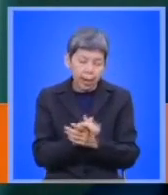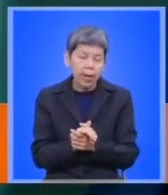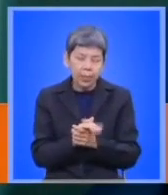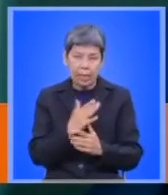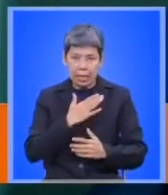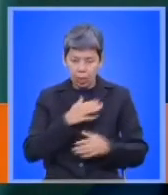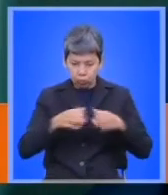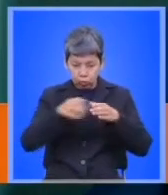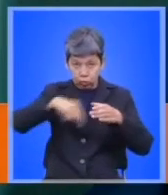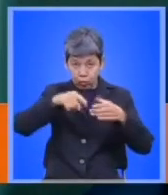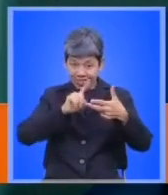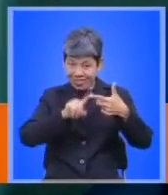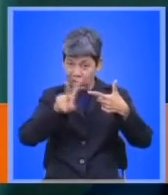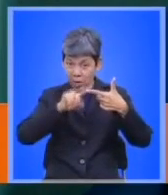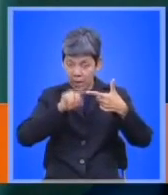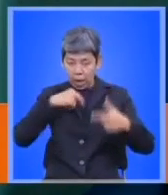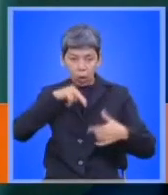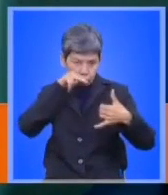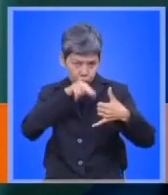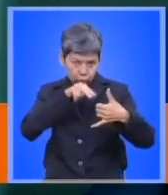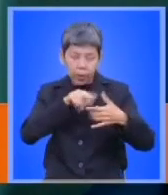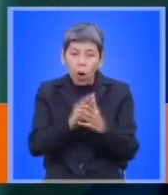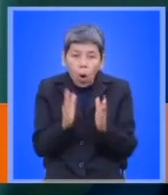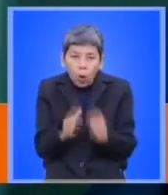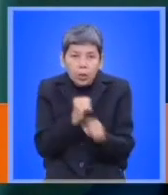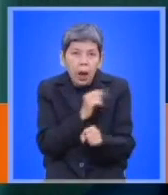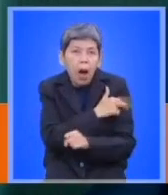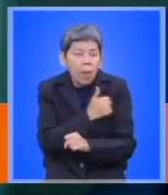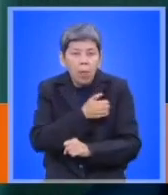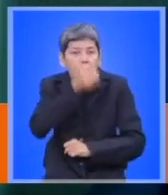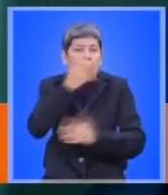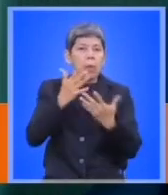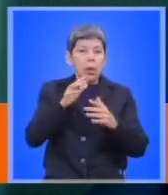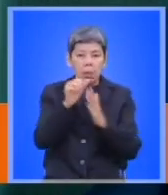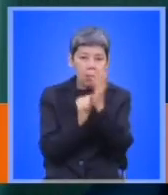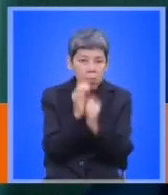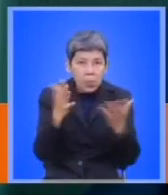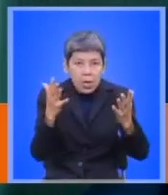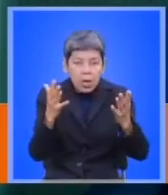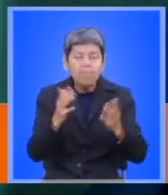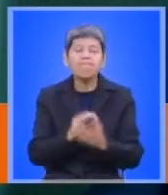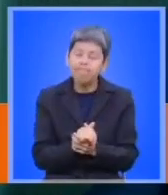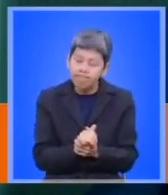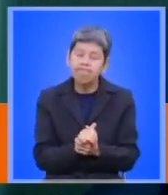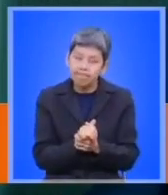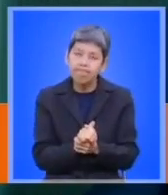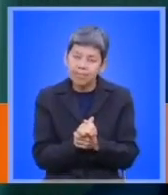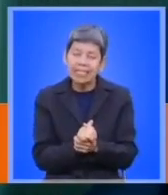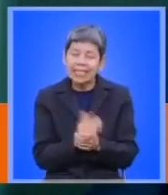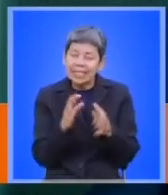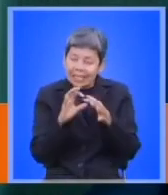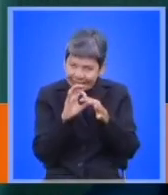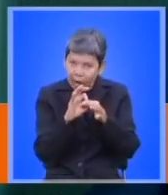ราก็บุคลากรทางการแพทย์ที่ไม่ใส่เครื่องป้องกันตัวเองหรือ PPE ตามมาตรฐานหลักให้การบริ